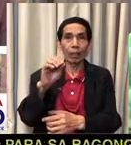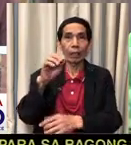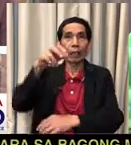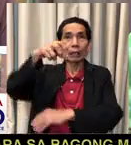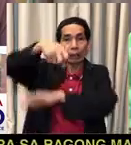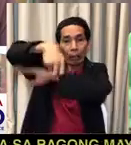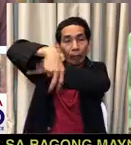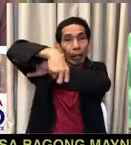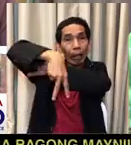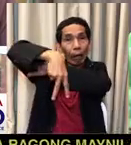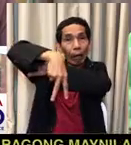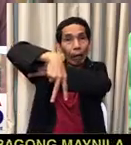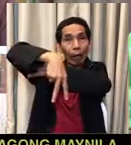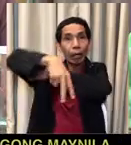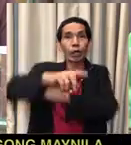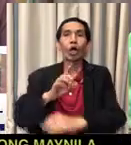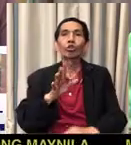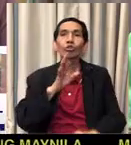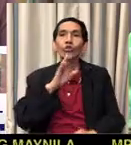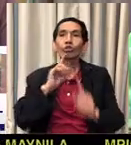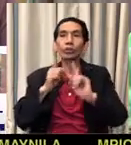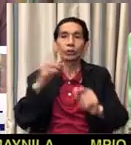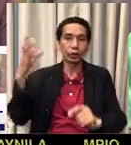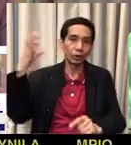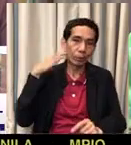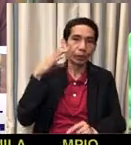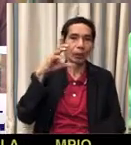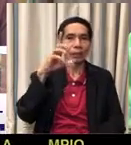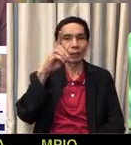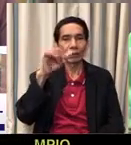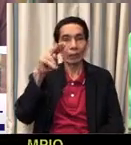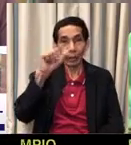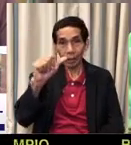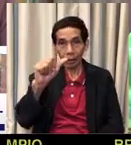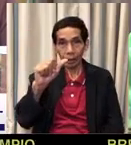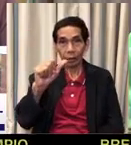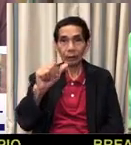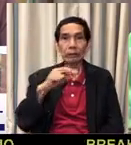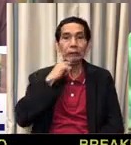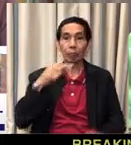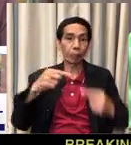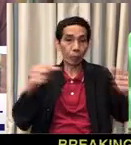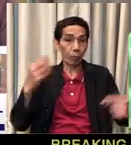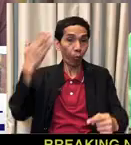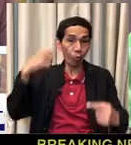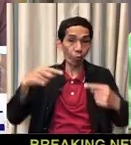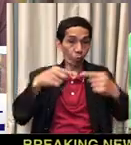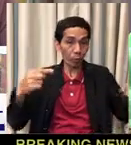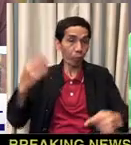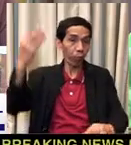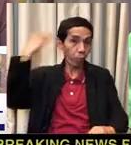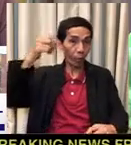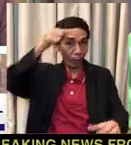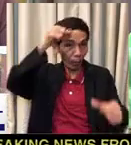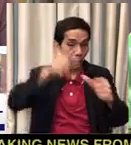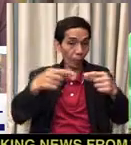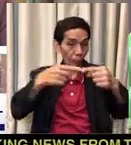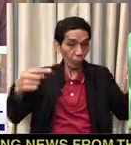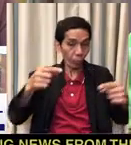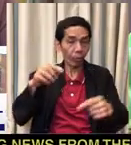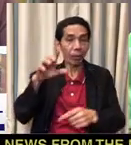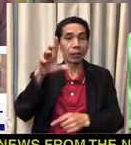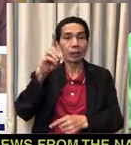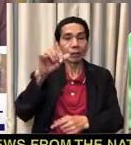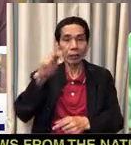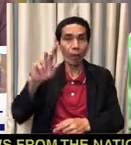gabi. Nakausap ko naman si Chairman Diana. O, di ba, hindi ko kasundo yan dati. Di ba, naalala nyo naman eh. O, kasi